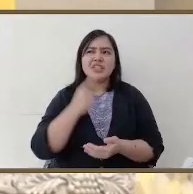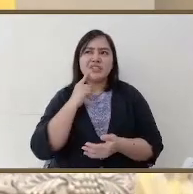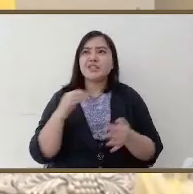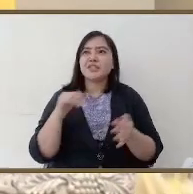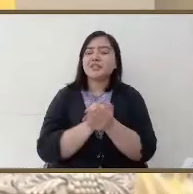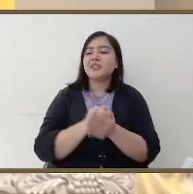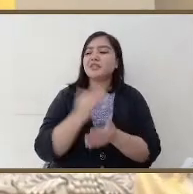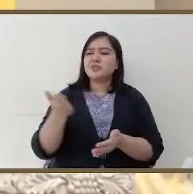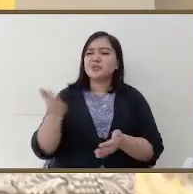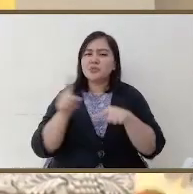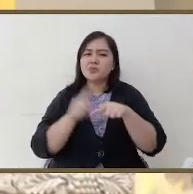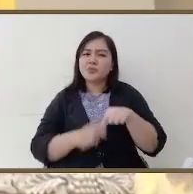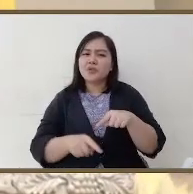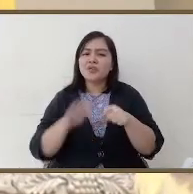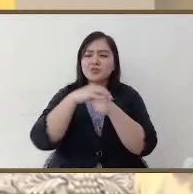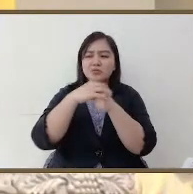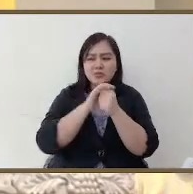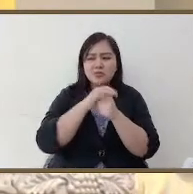ng Diyos.